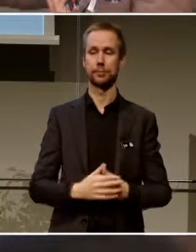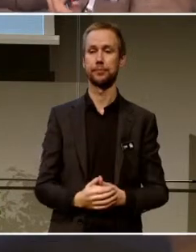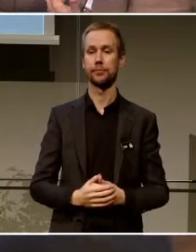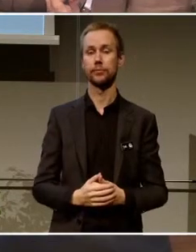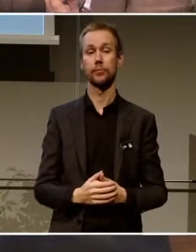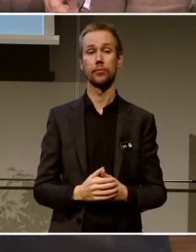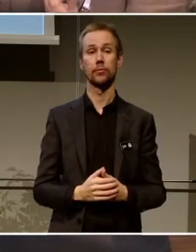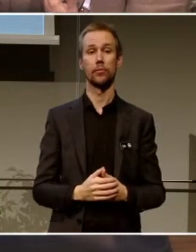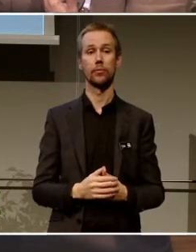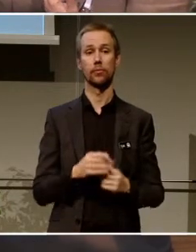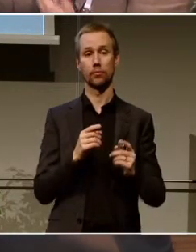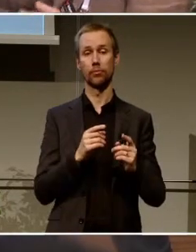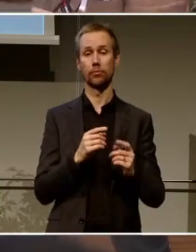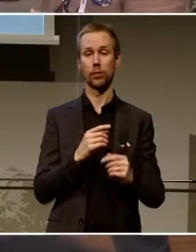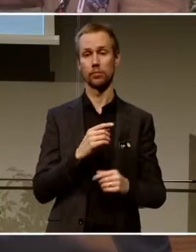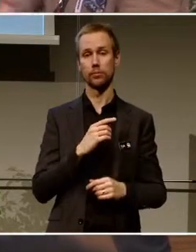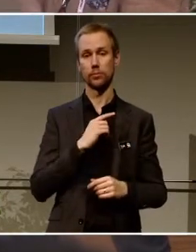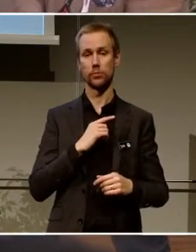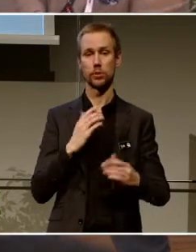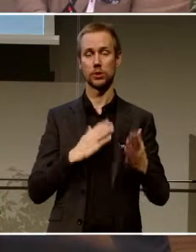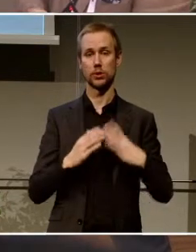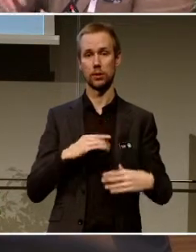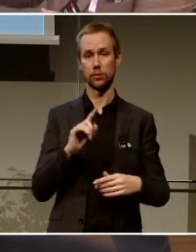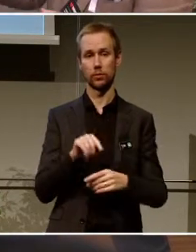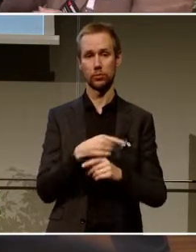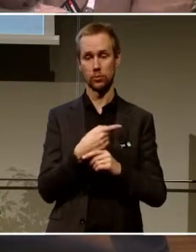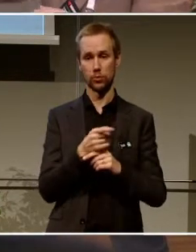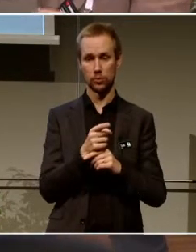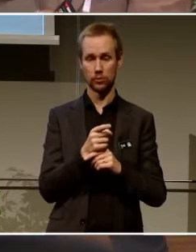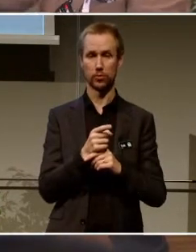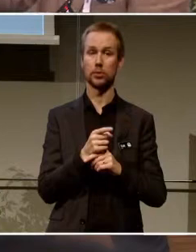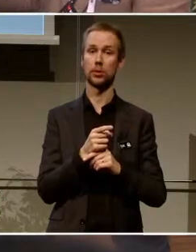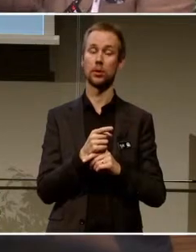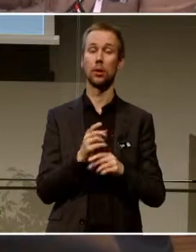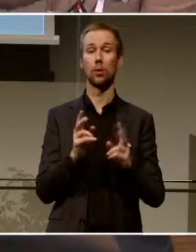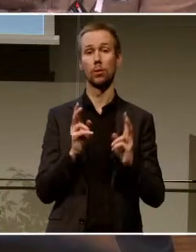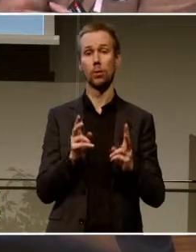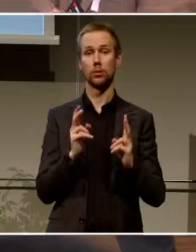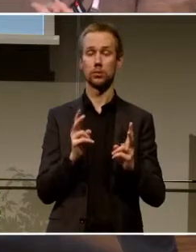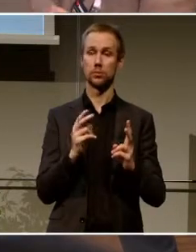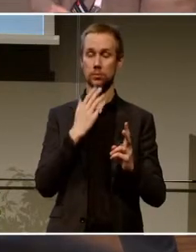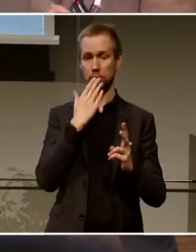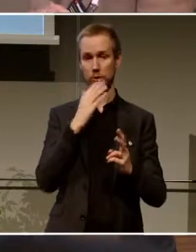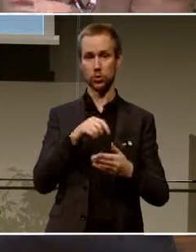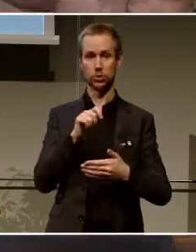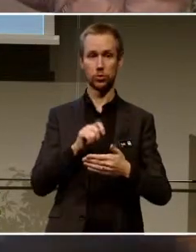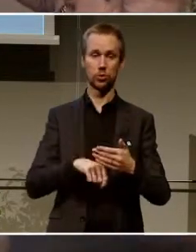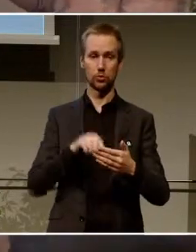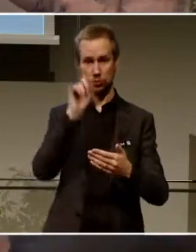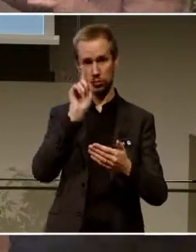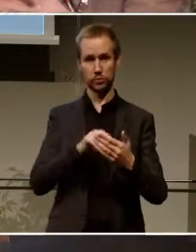blev väldigt intressant för dem. Mm. Och det skulle också kunna vara liksom ingången till att bryta det här då, utanförskapet